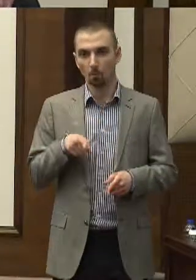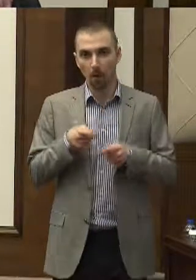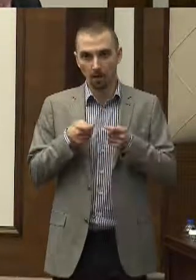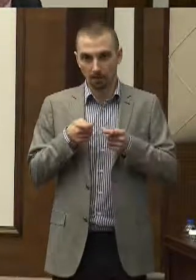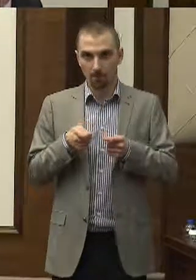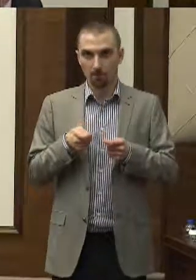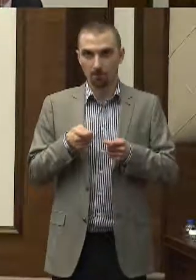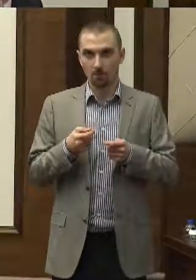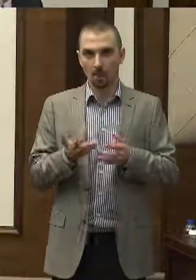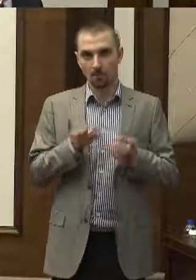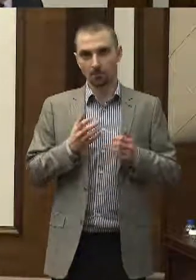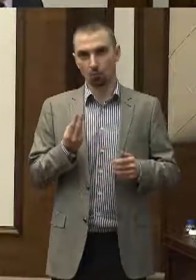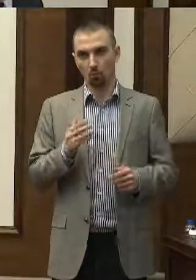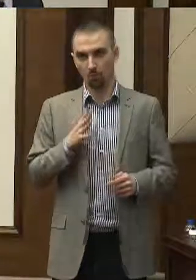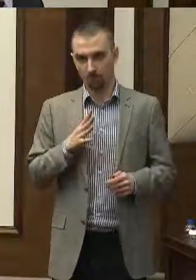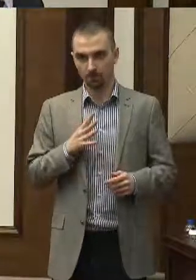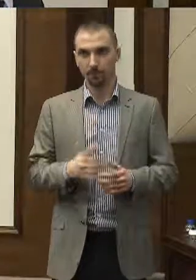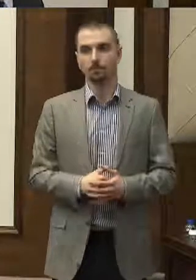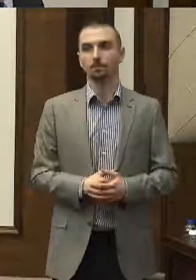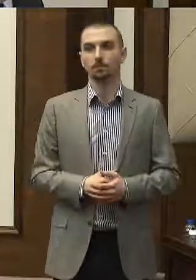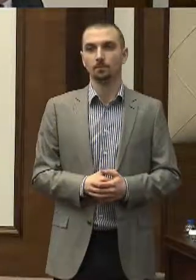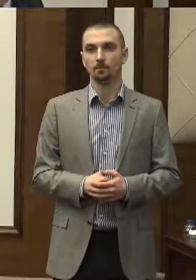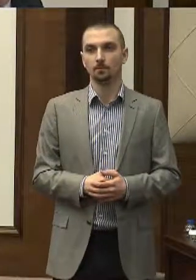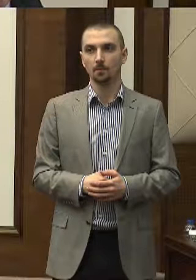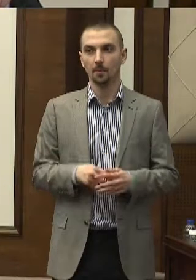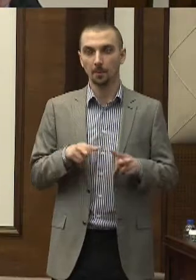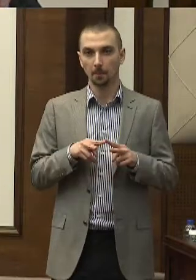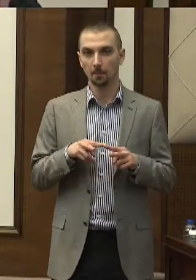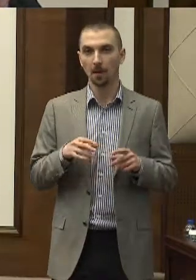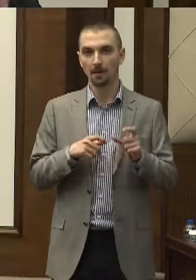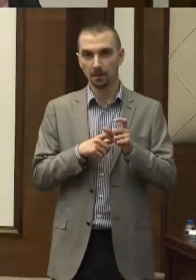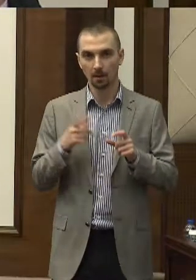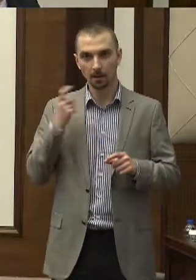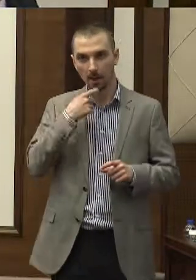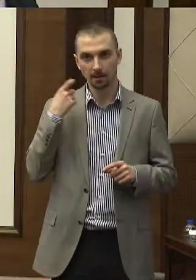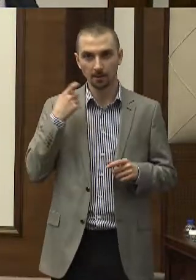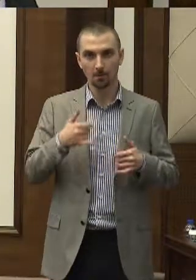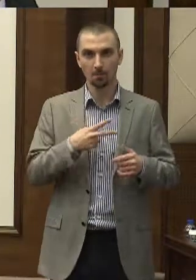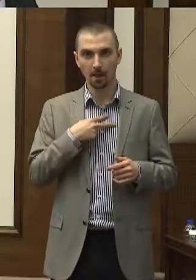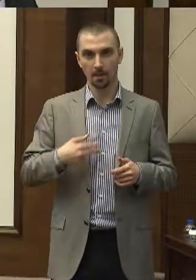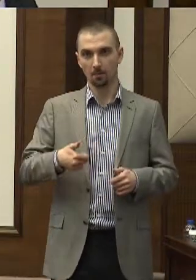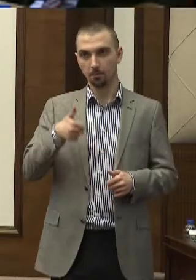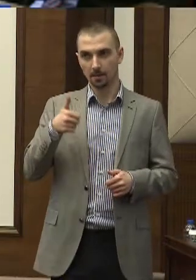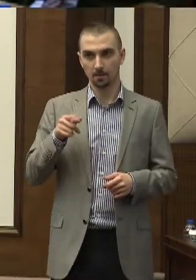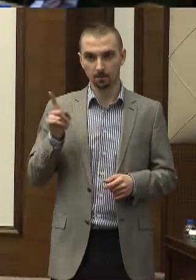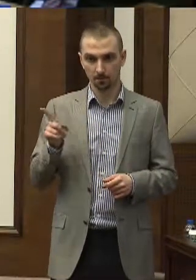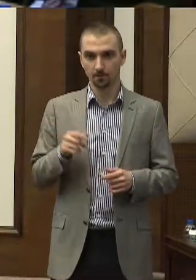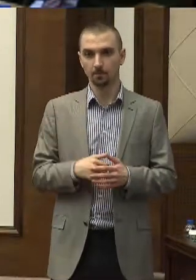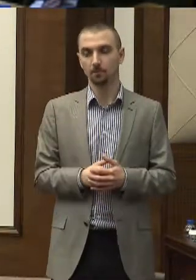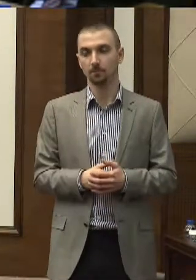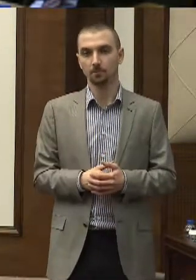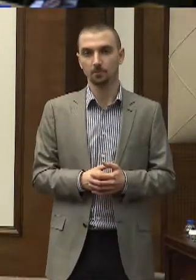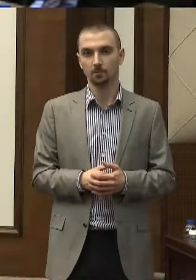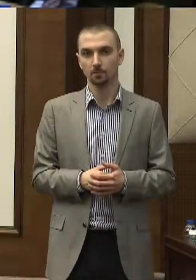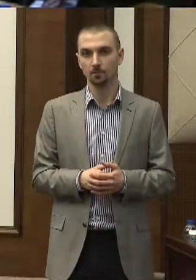eğitimlerden istifade ediyor. Bunlardan bir tanesi de Mimar Sinan Eski Belediye Binası'dır. Mimar Sinan Eski